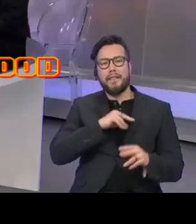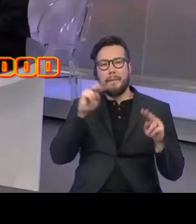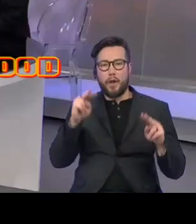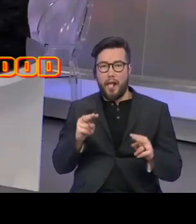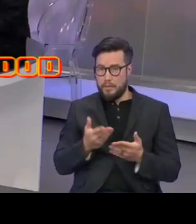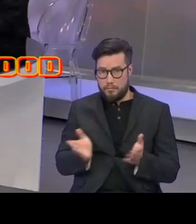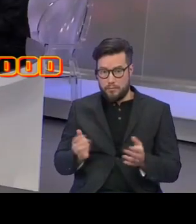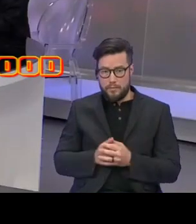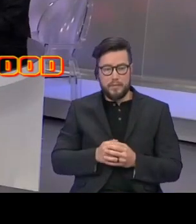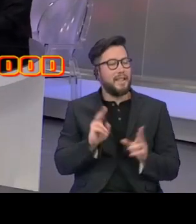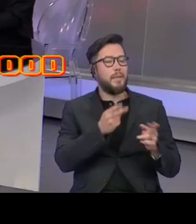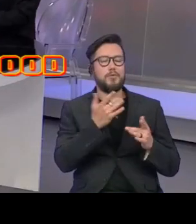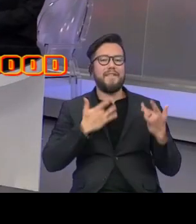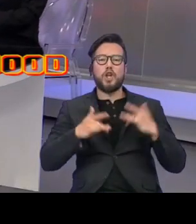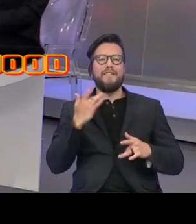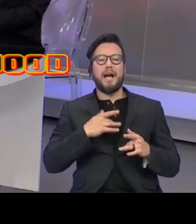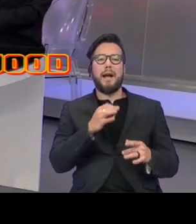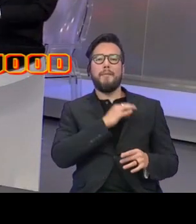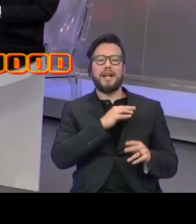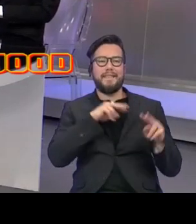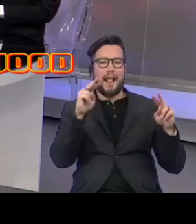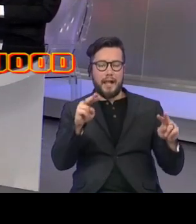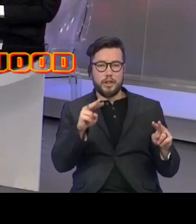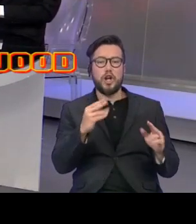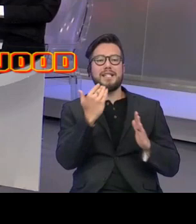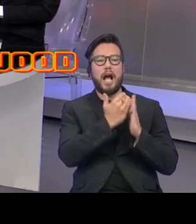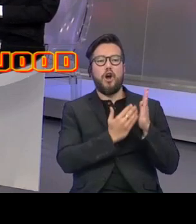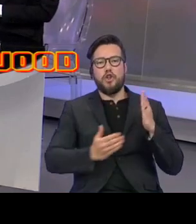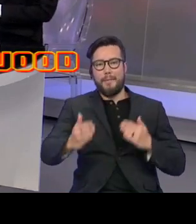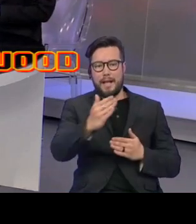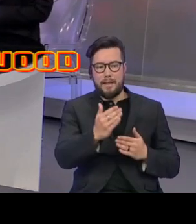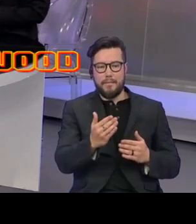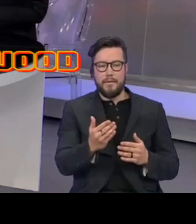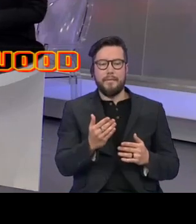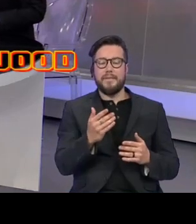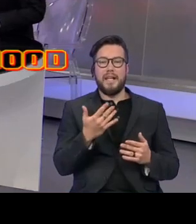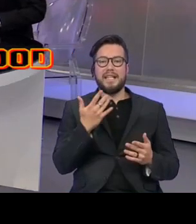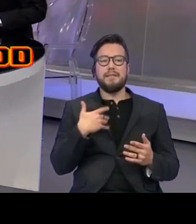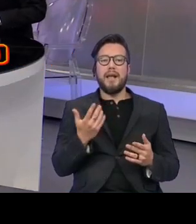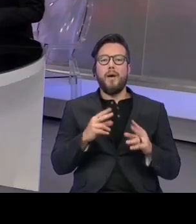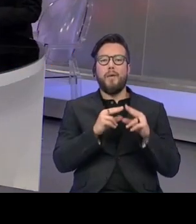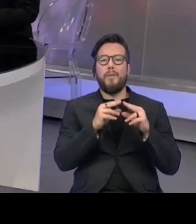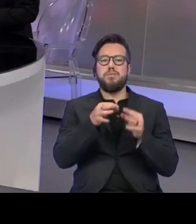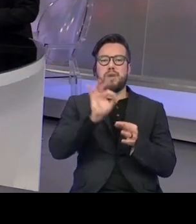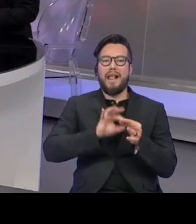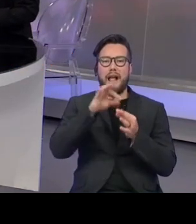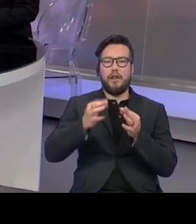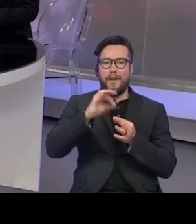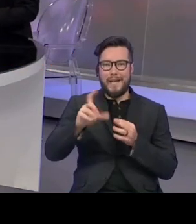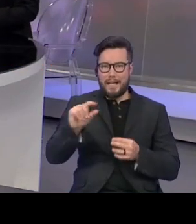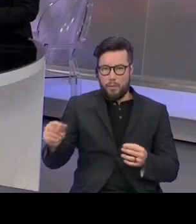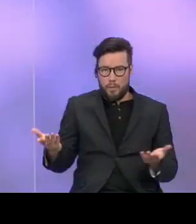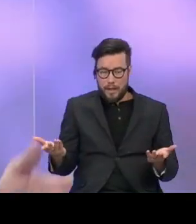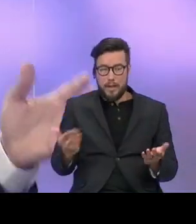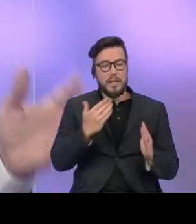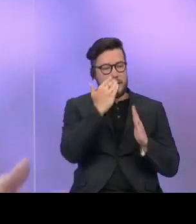nemôžeme sa vyhovárať na morálne hľadisko, že to tam ideme poslať a obchádzame zákon. Ako by sme to dopadli? Veď hádam, nie sme banánová republika. Dobre. Ja len hovorím o tom, o zákone,